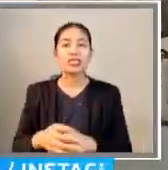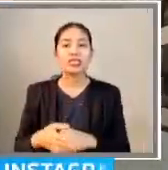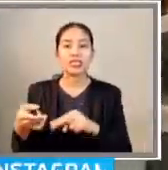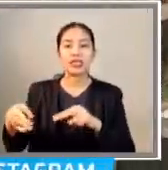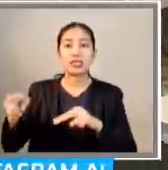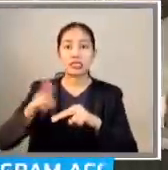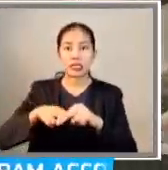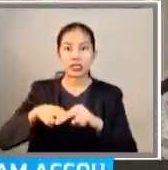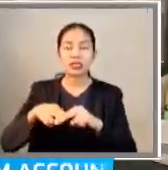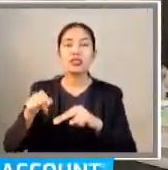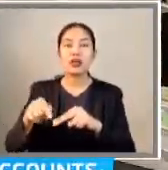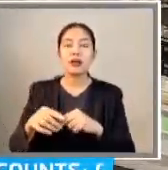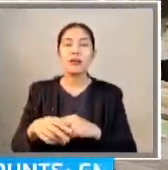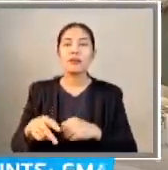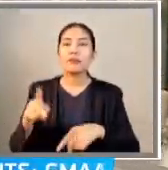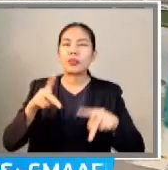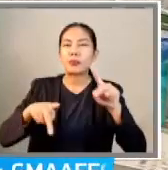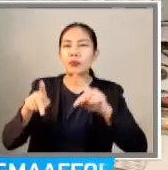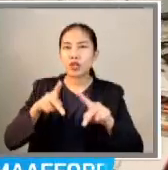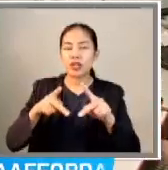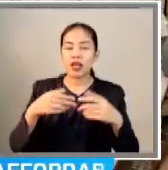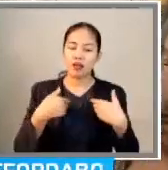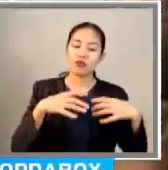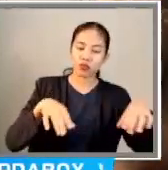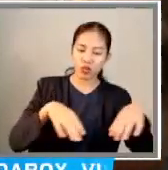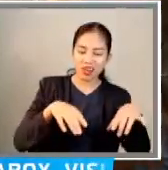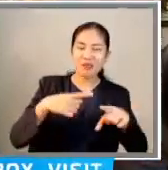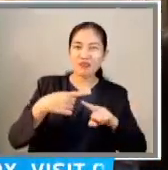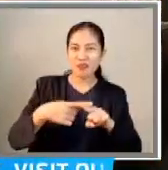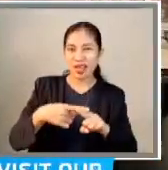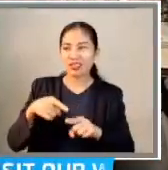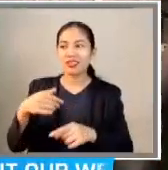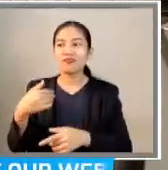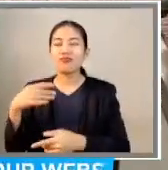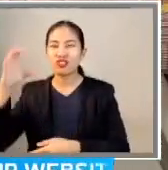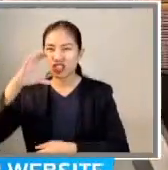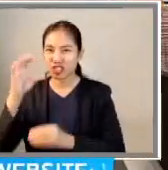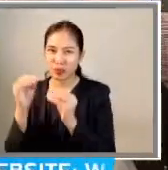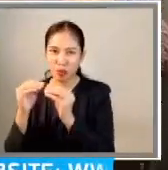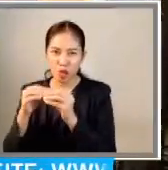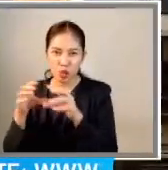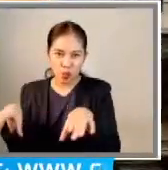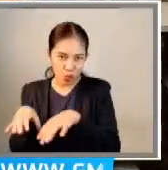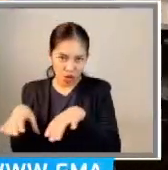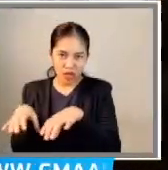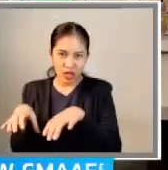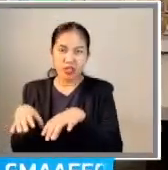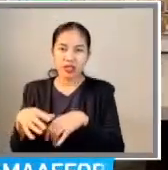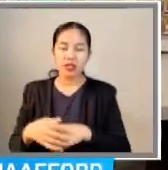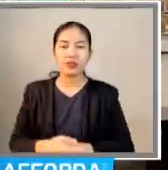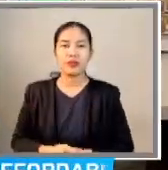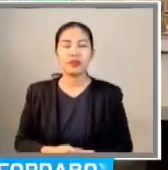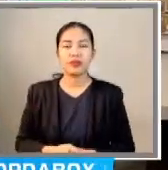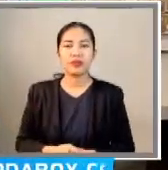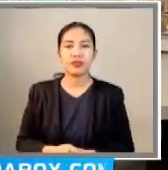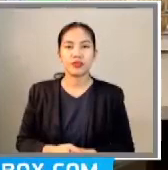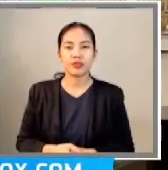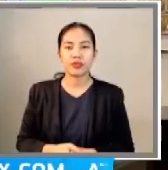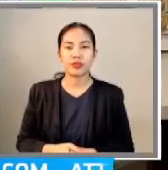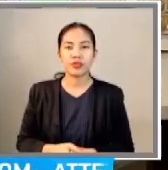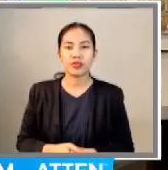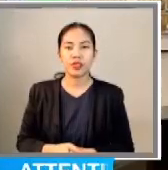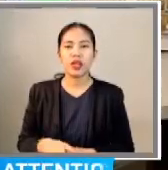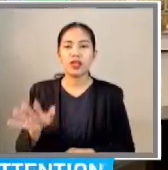naghahanap ng dagdag na trabaho o dagdag na oras ng trabaho. Naitala sa 488,000 ang underemployed o